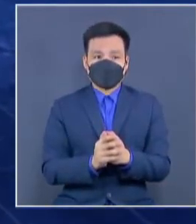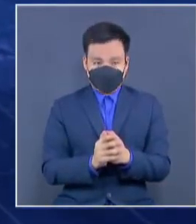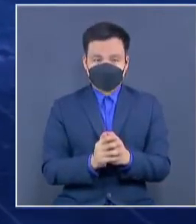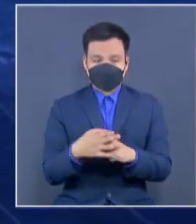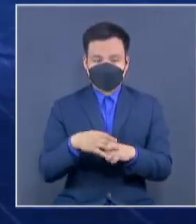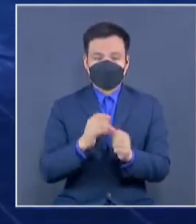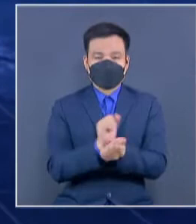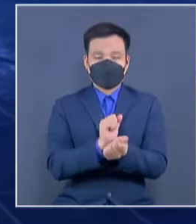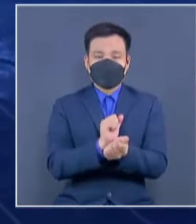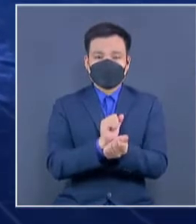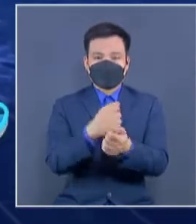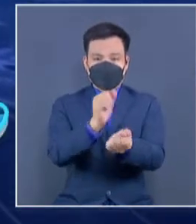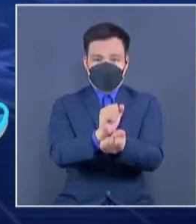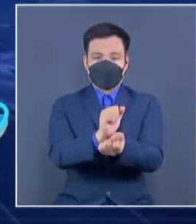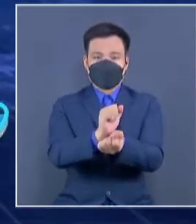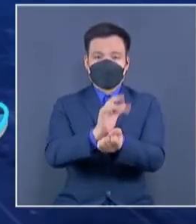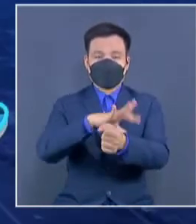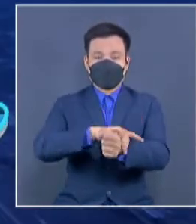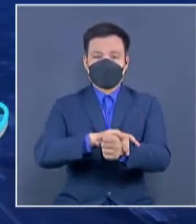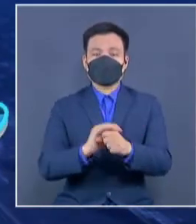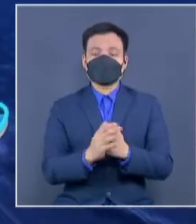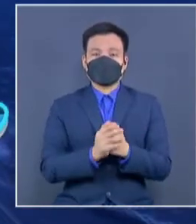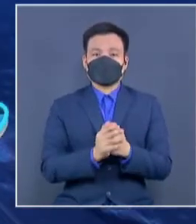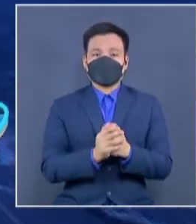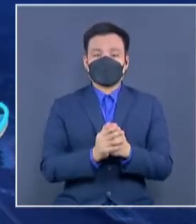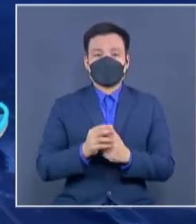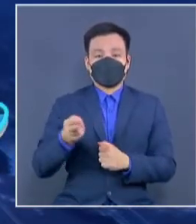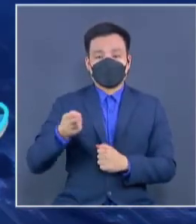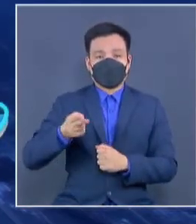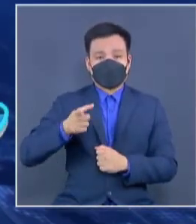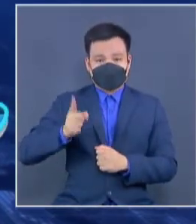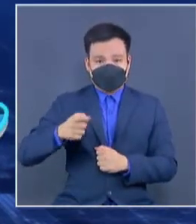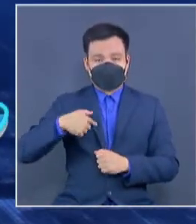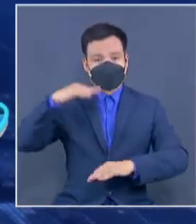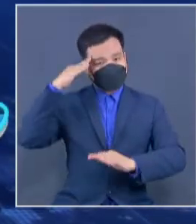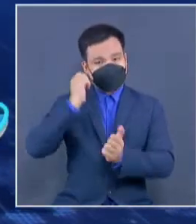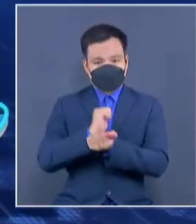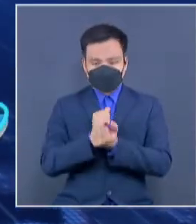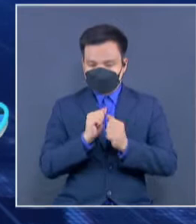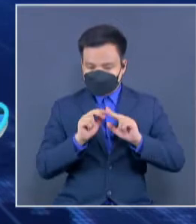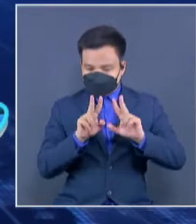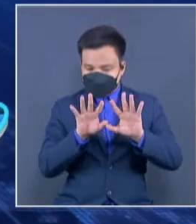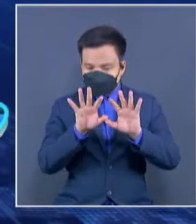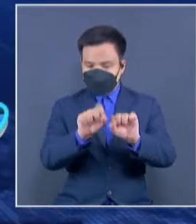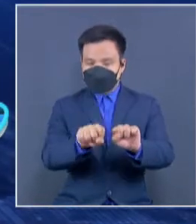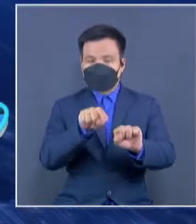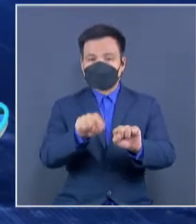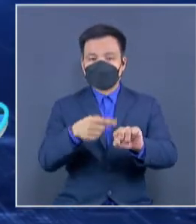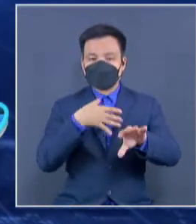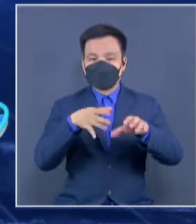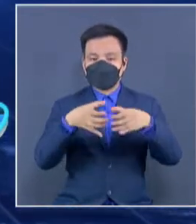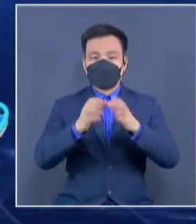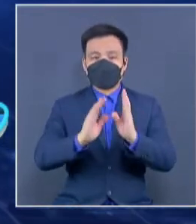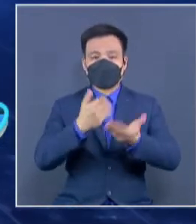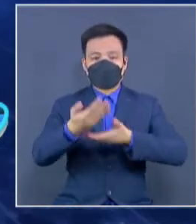ปหลังไปหลัง นี่คือนาทีปฏิบัติการของเจ้าหน้าที่นะครับเข้าจับกุมควบคุมตัว